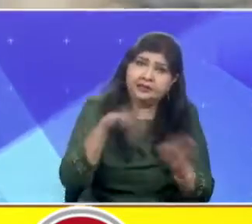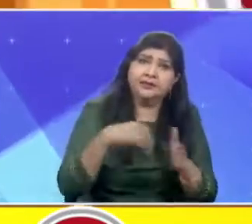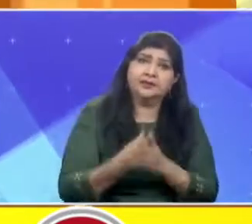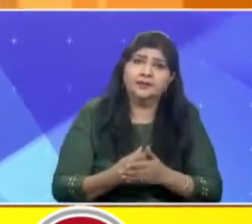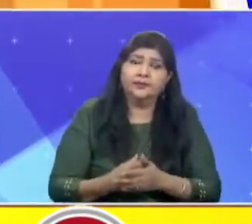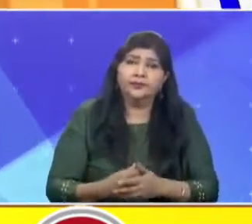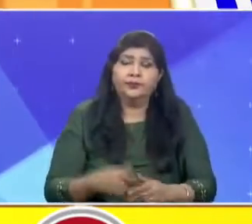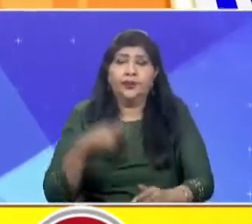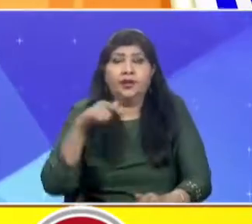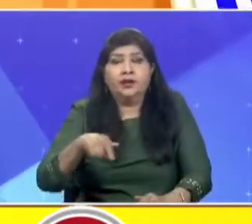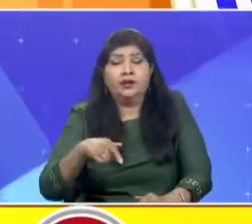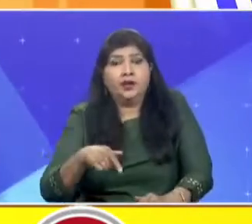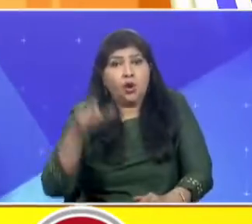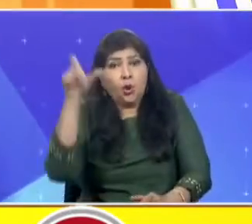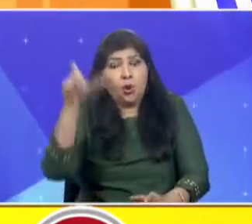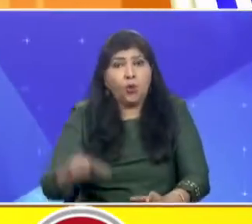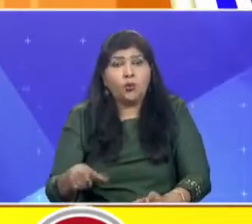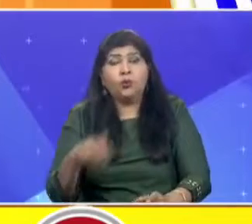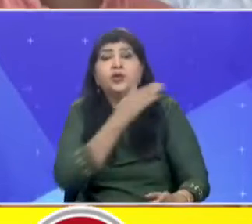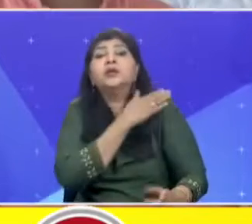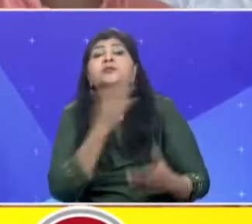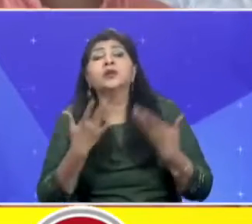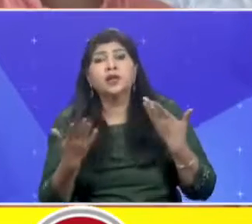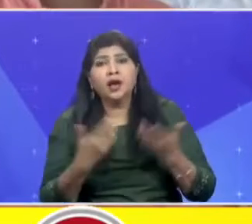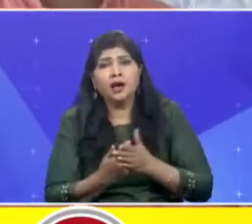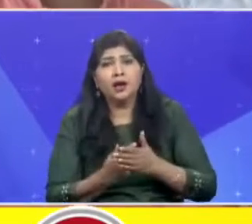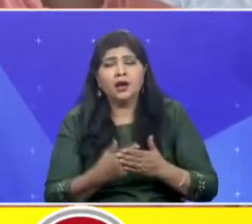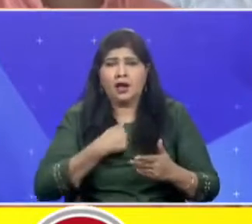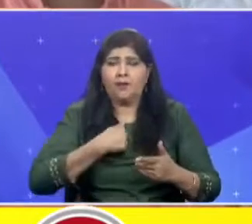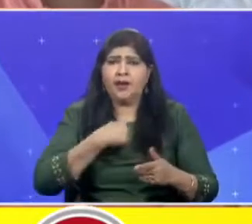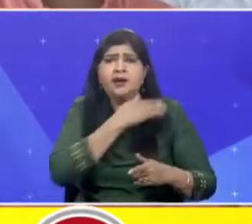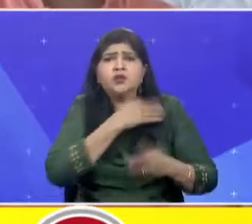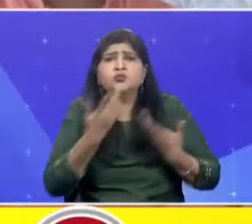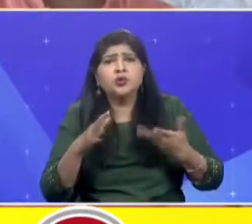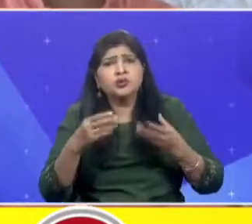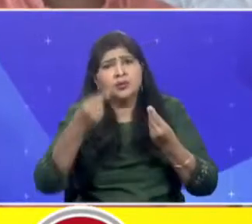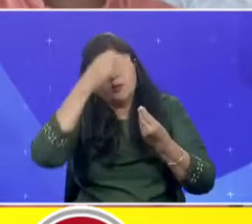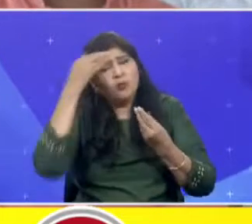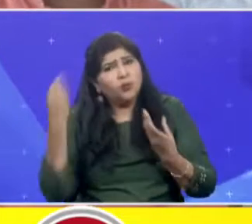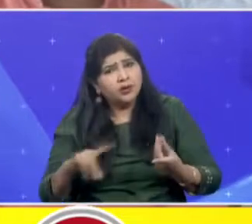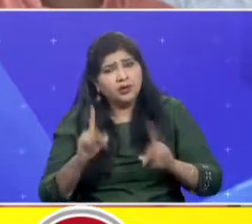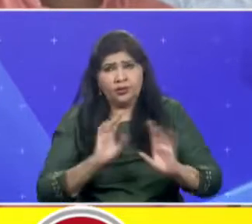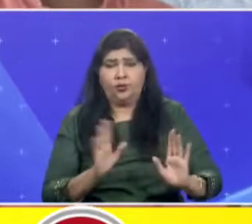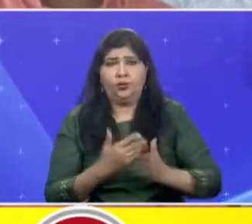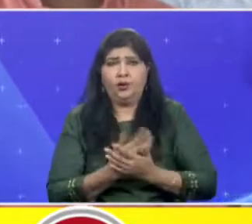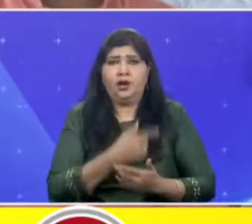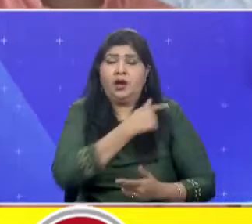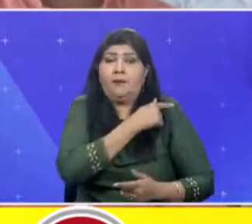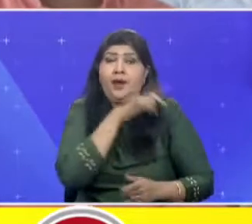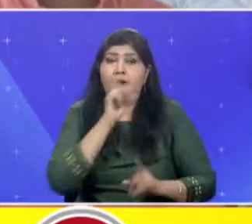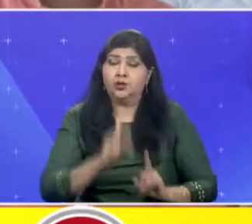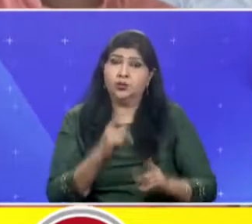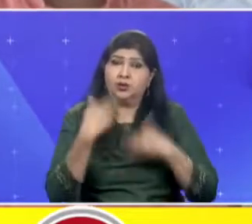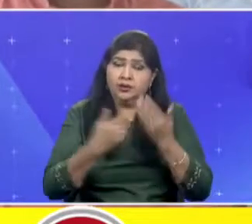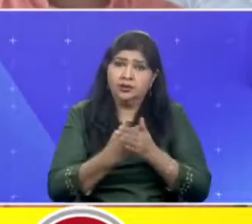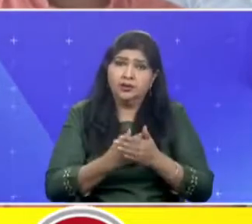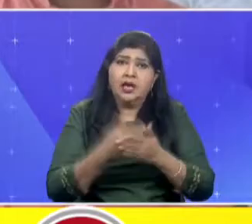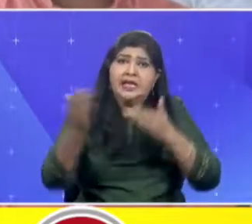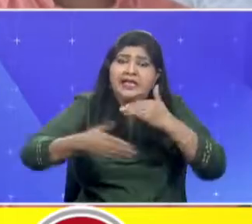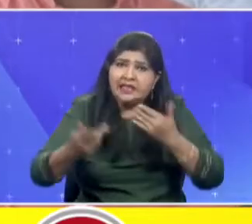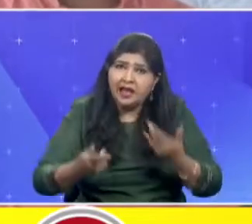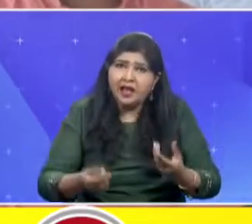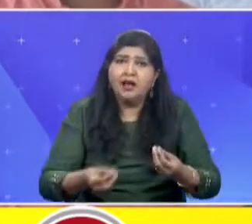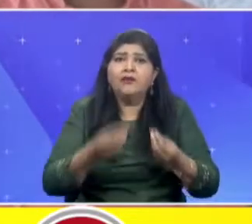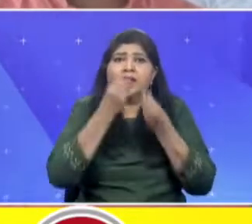हैं। नागरिक के तौर पर हम अपने कर्तव्यों को निभाएं, चाहे स्वच्छता हो, पोषण